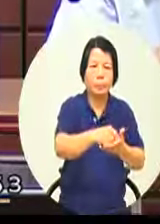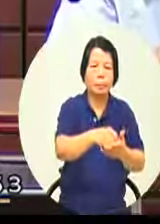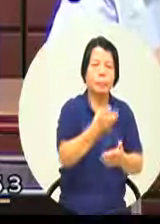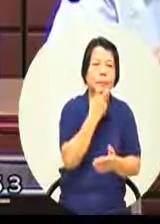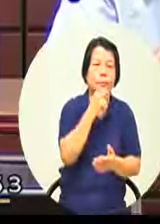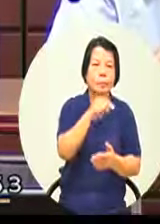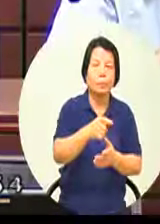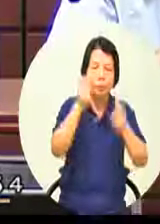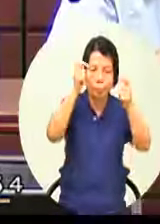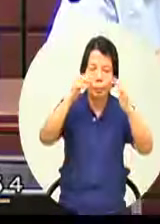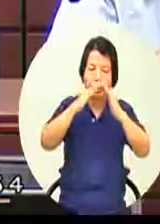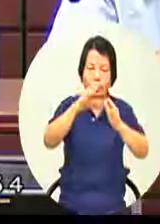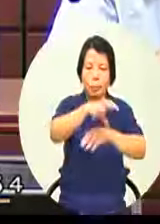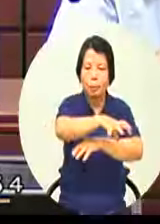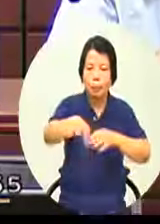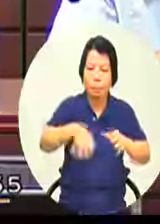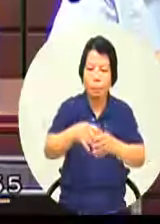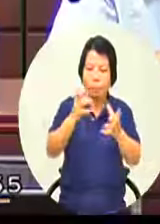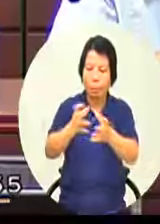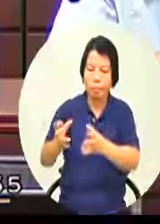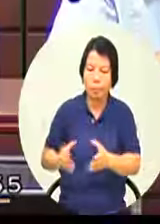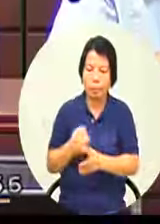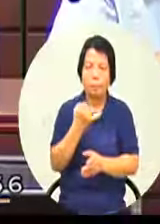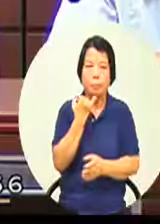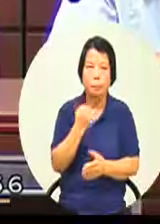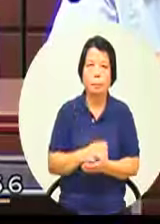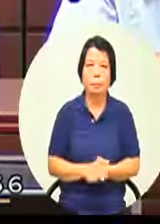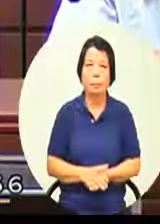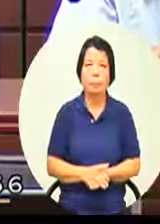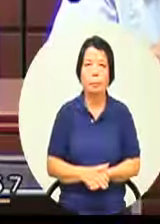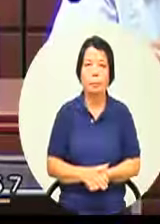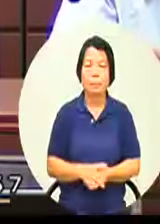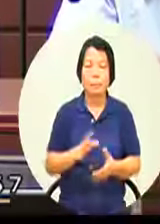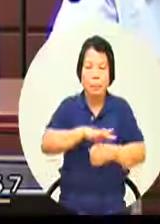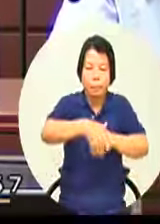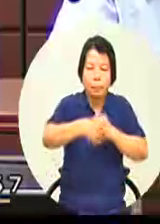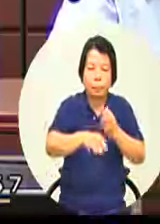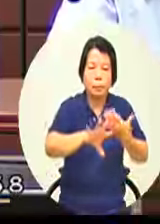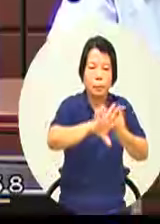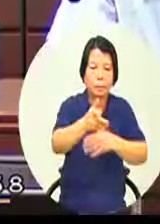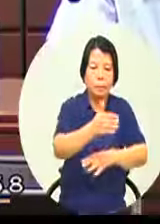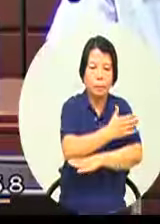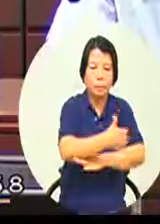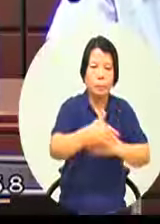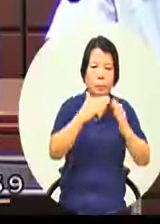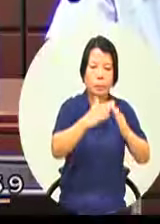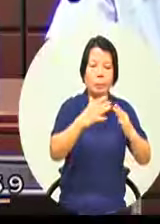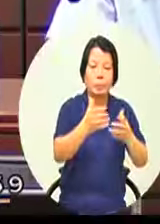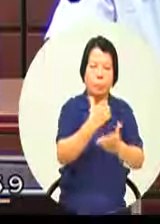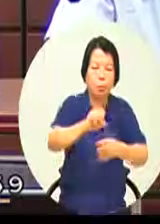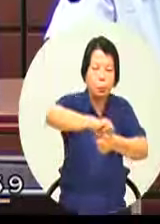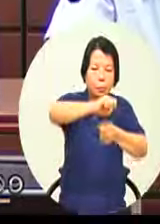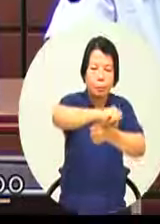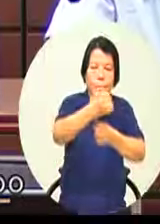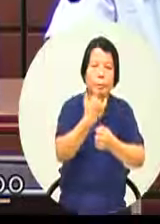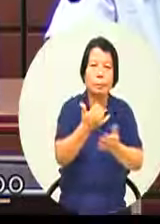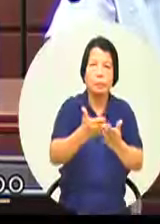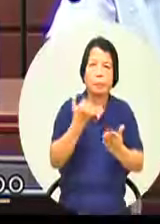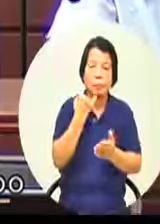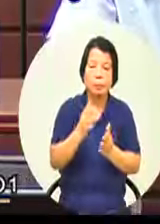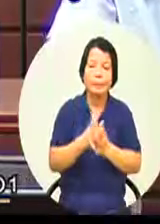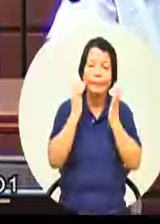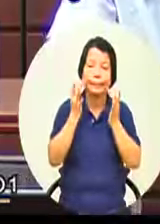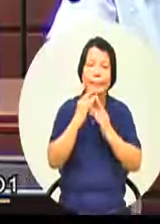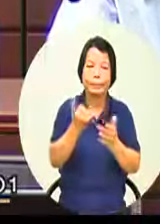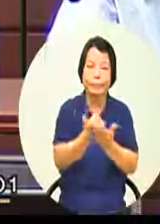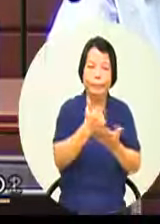市多几处的滚动仓储的所在，好，包括其他管区，也会当增加出来的时候，伫按菜价较歹，按